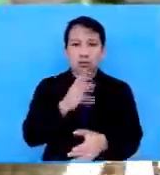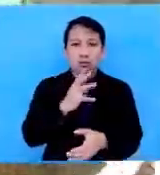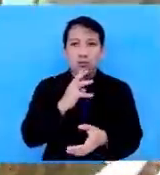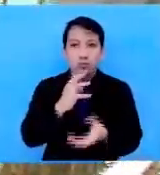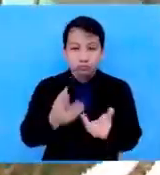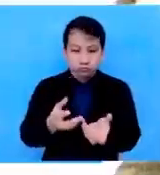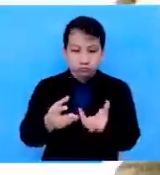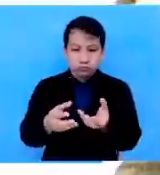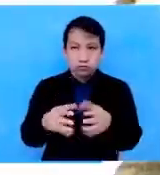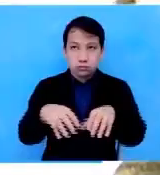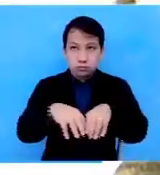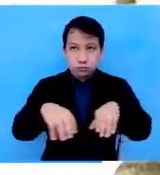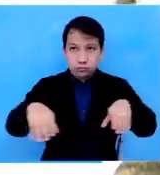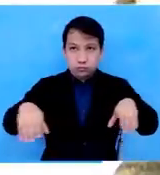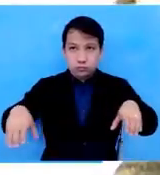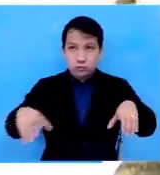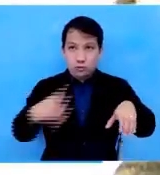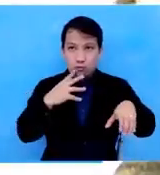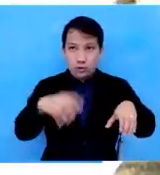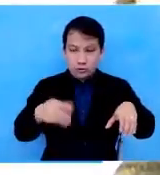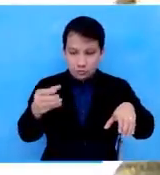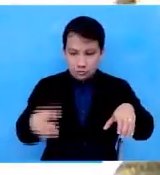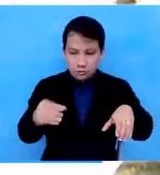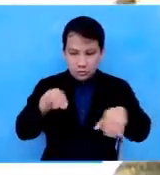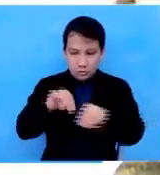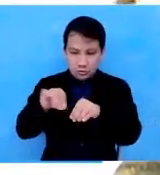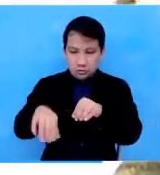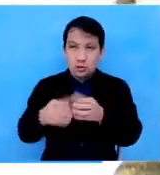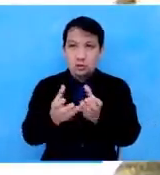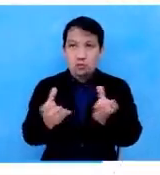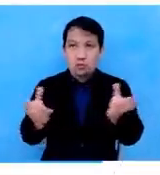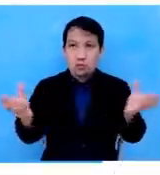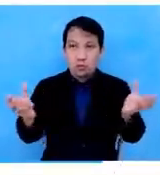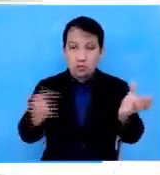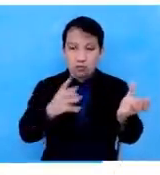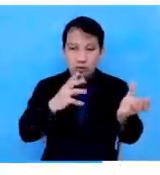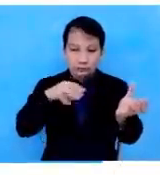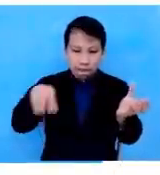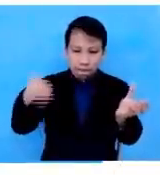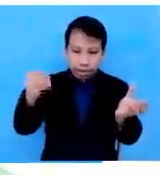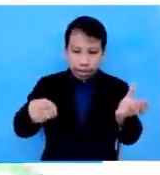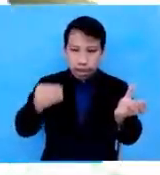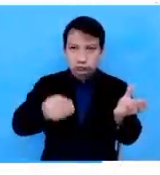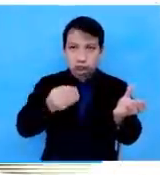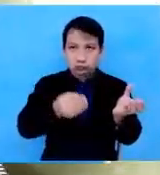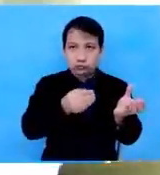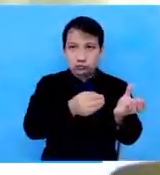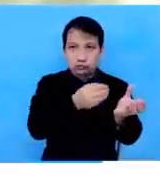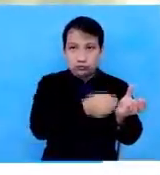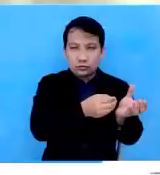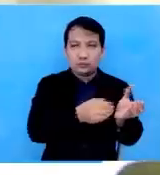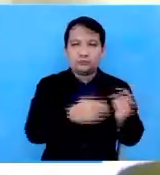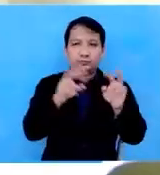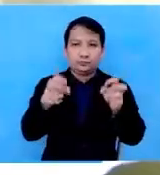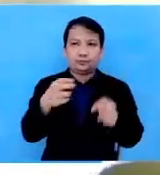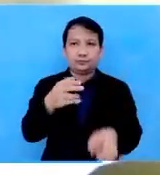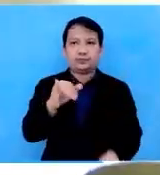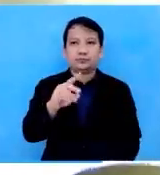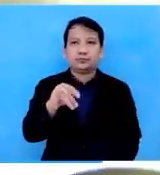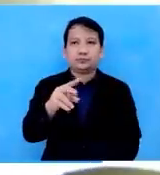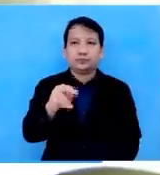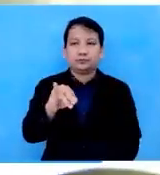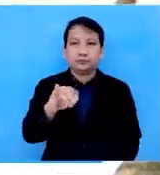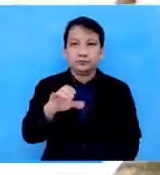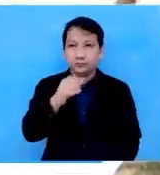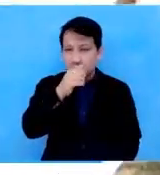ng pwede kong pagkakitaan dahil wala akong na-generate na income. Hanggang sa yung father ko, nakapanood siya ng about